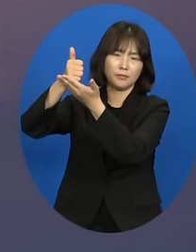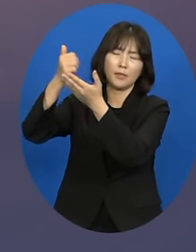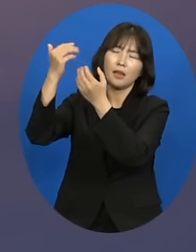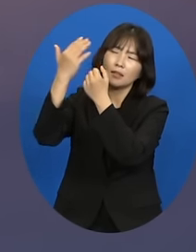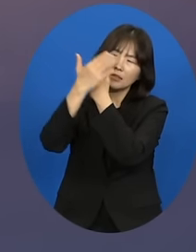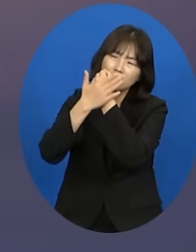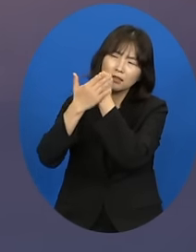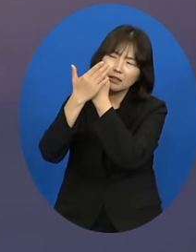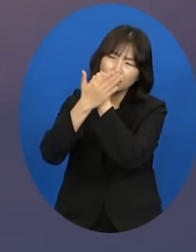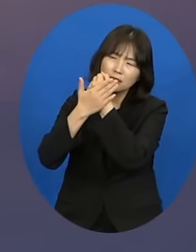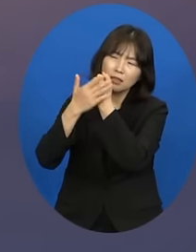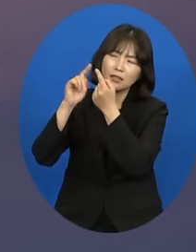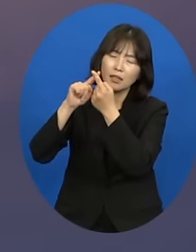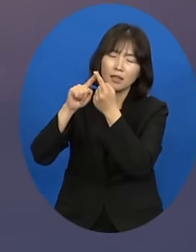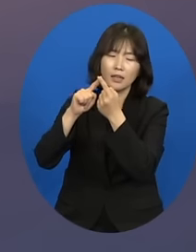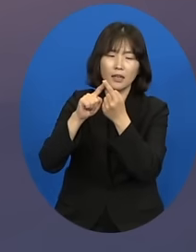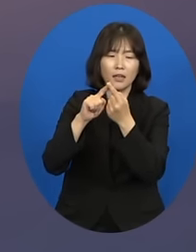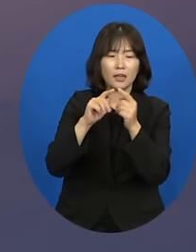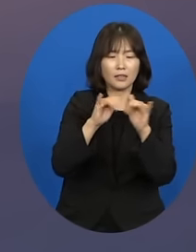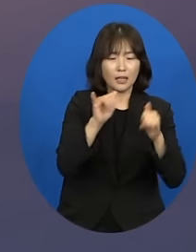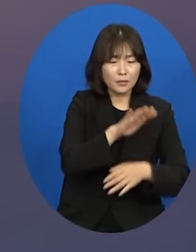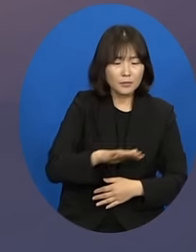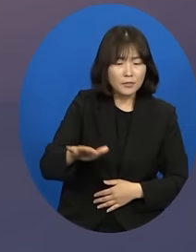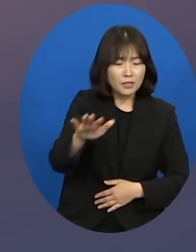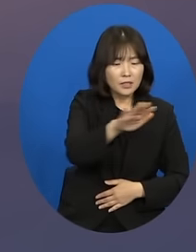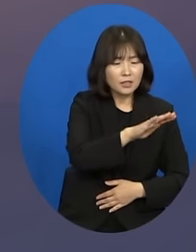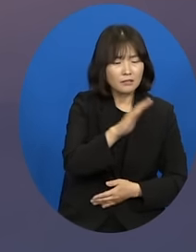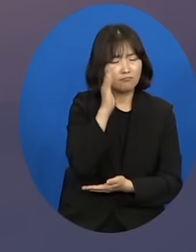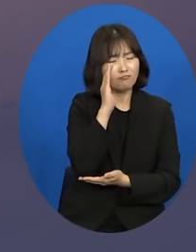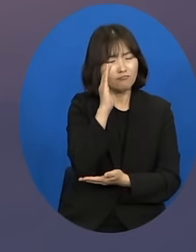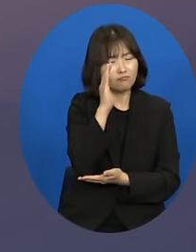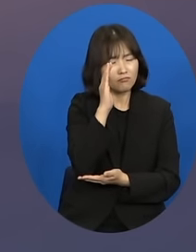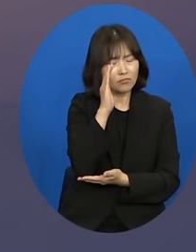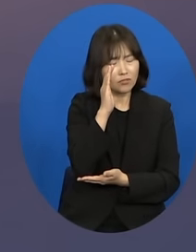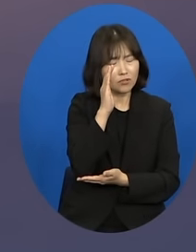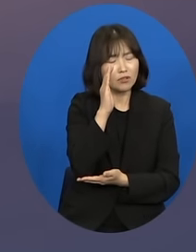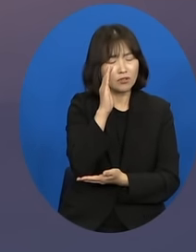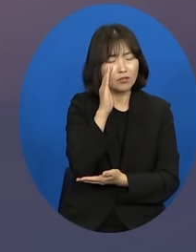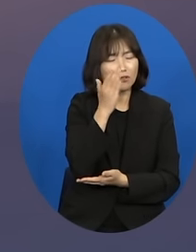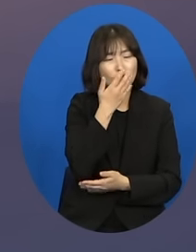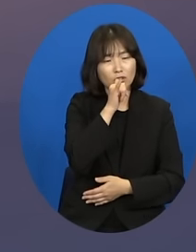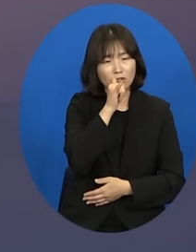은혜를 사람들과 나눌 수 있는 사람으로 세워주신 줄로 믿고 감사합니다.